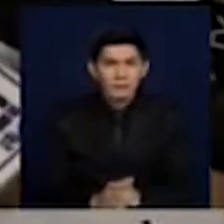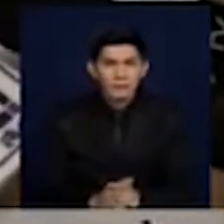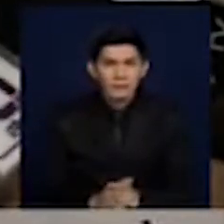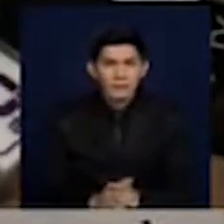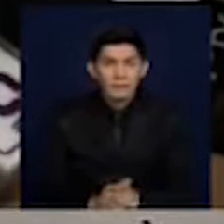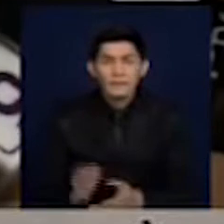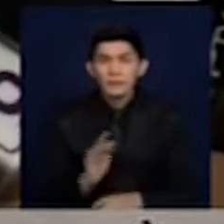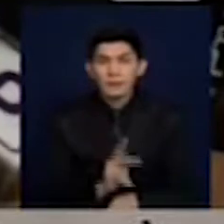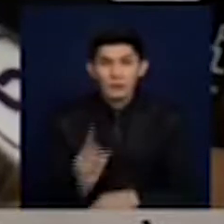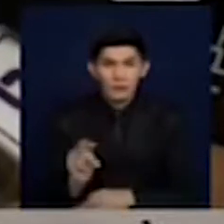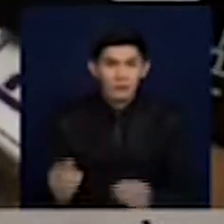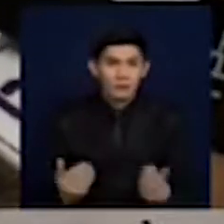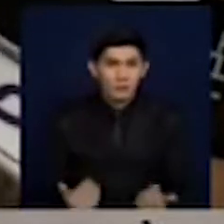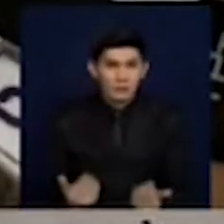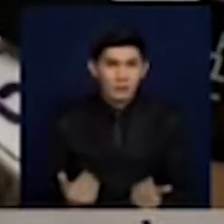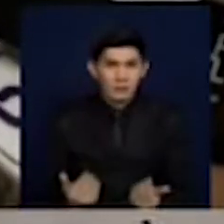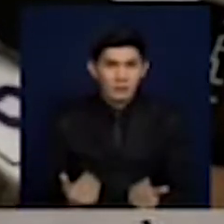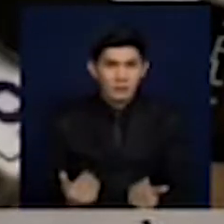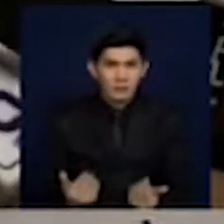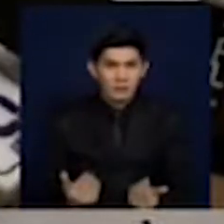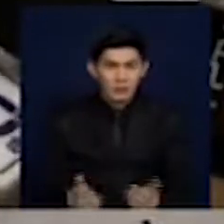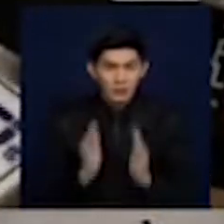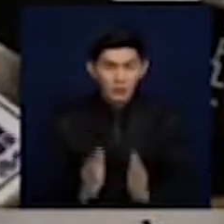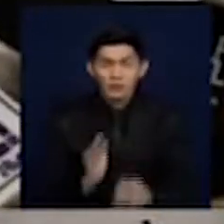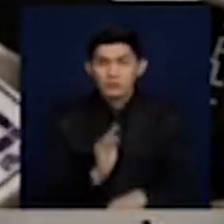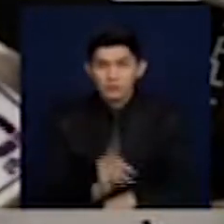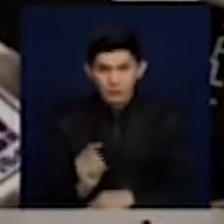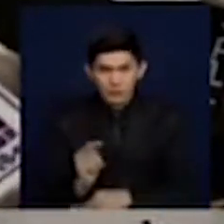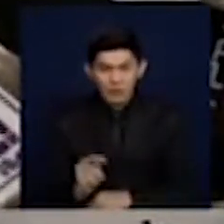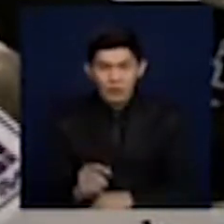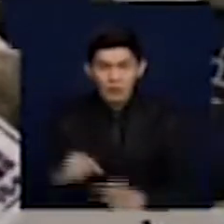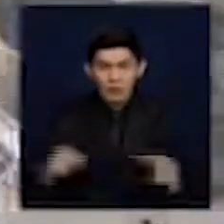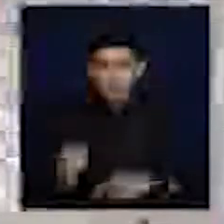ต.กดมือไม้ของกกต.จะได้ไม่ถูกกล่าวหา